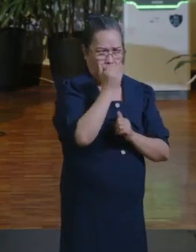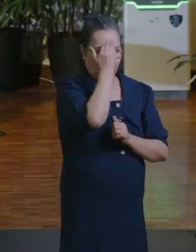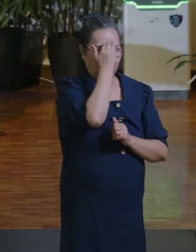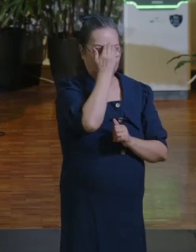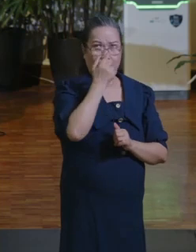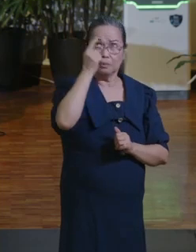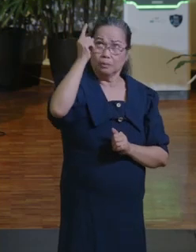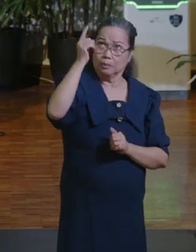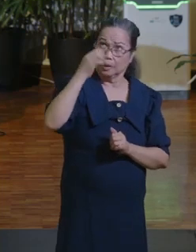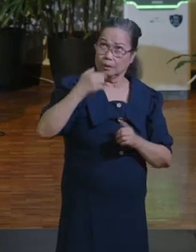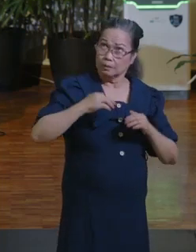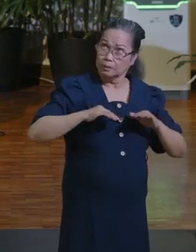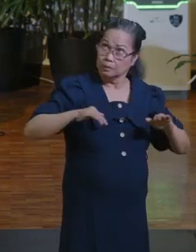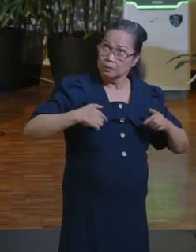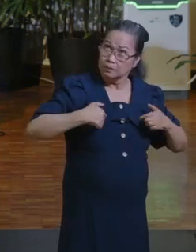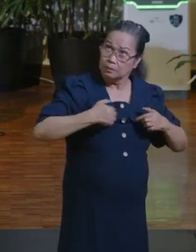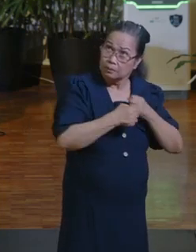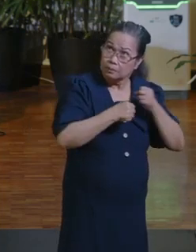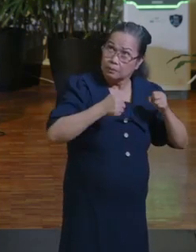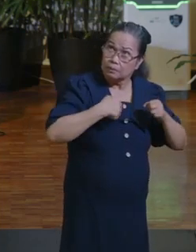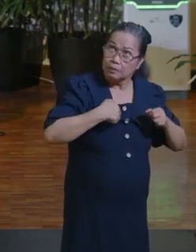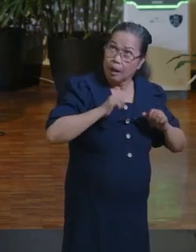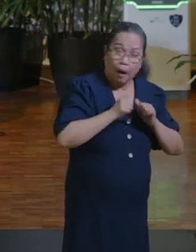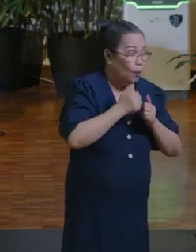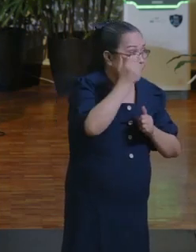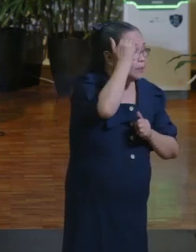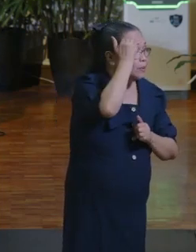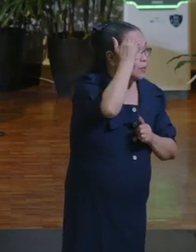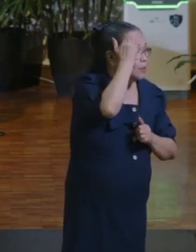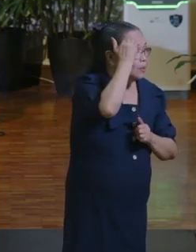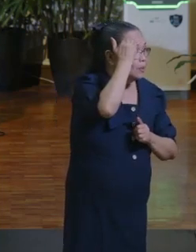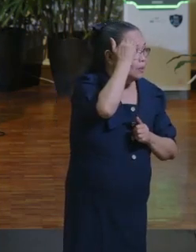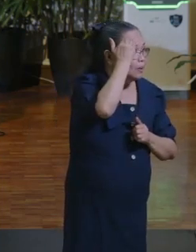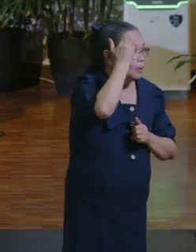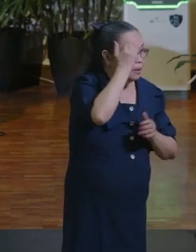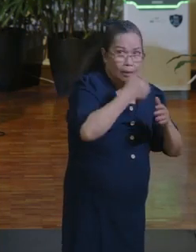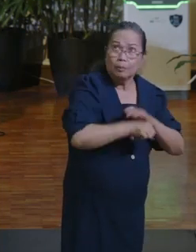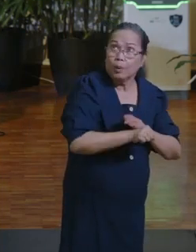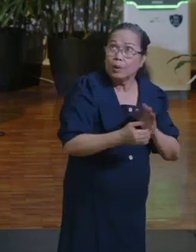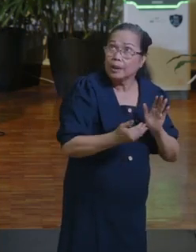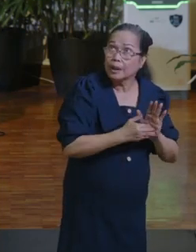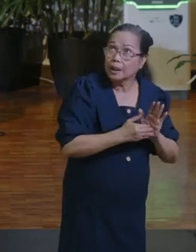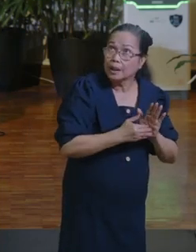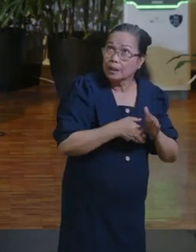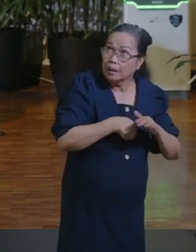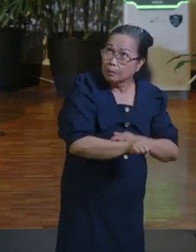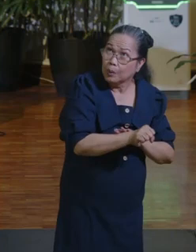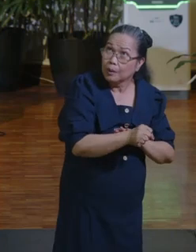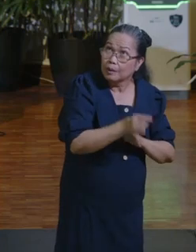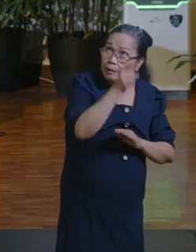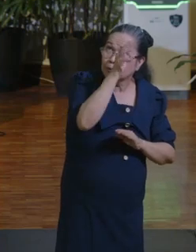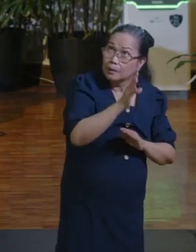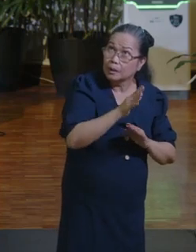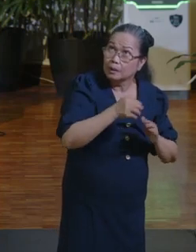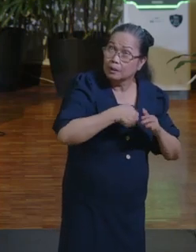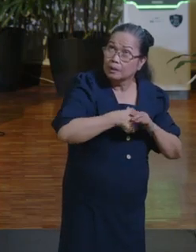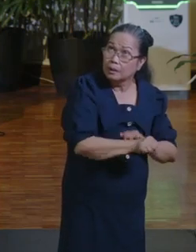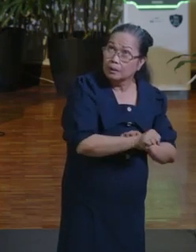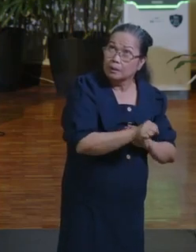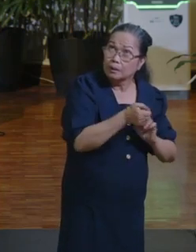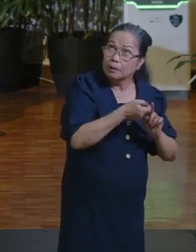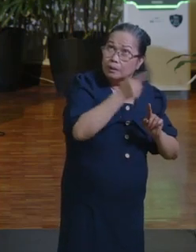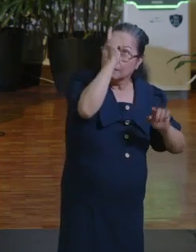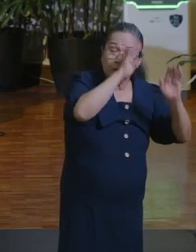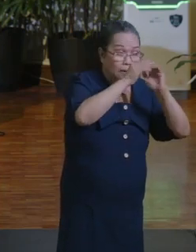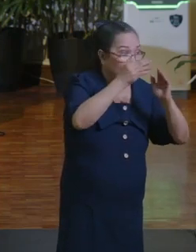ng Diyos, na niligtas ni Kristo Jesus, born again, born of God, born from